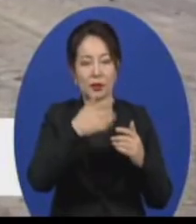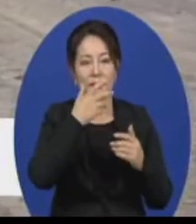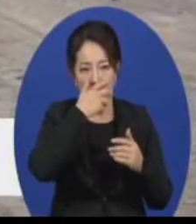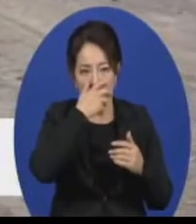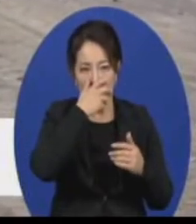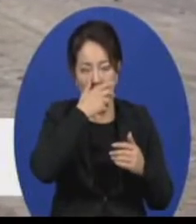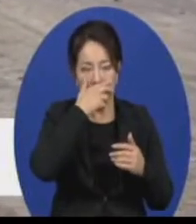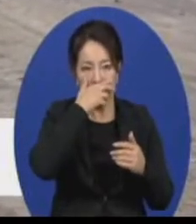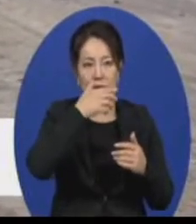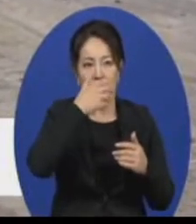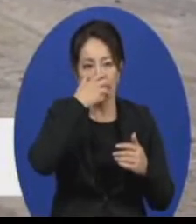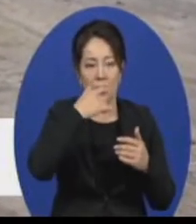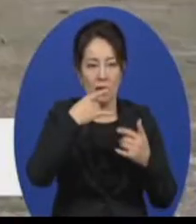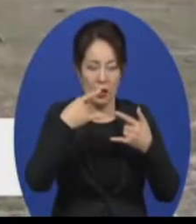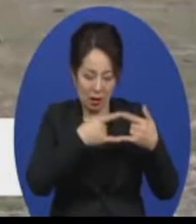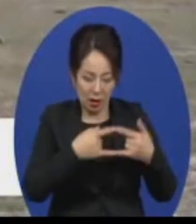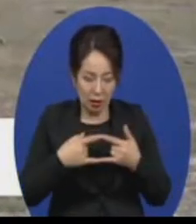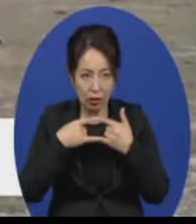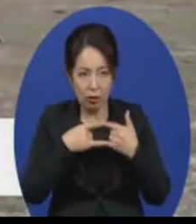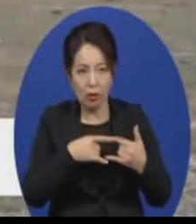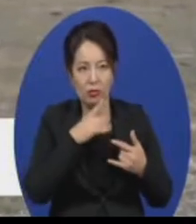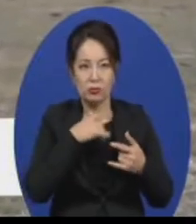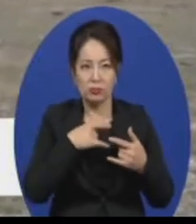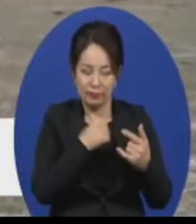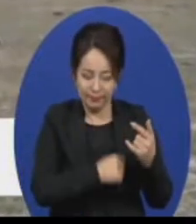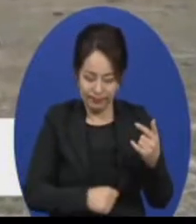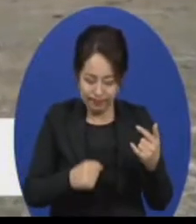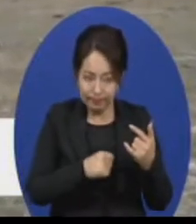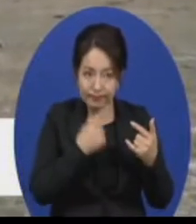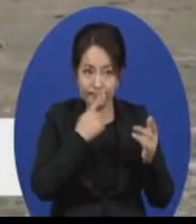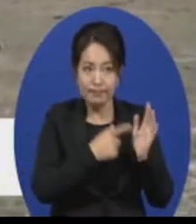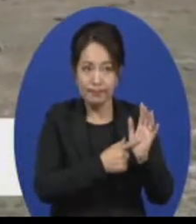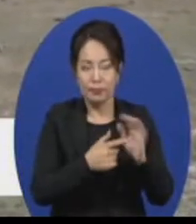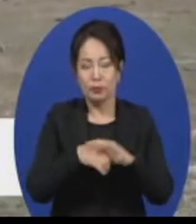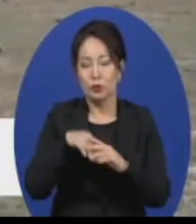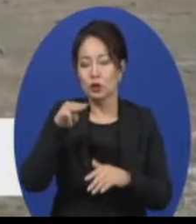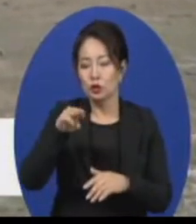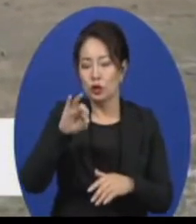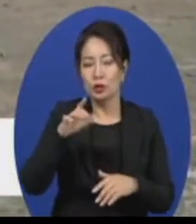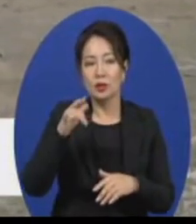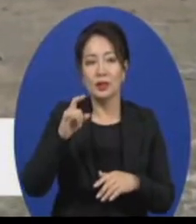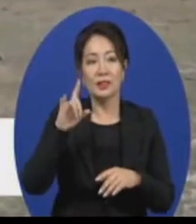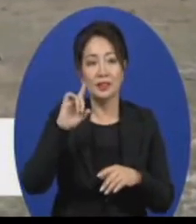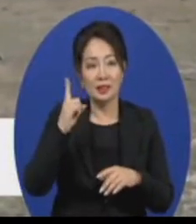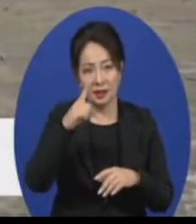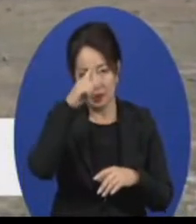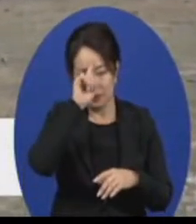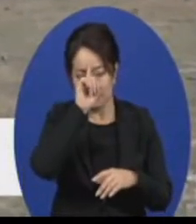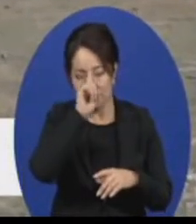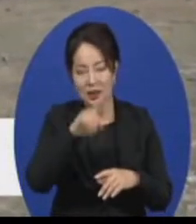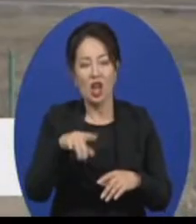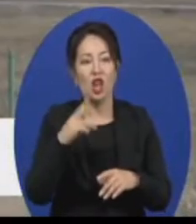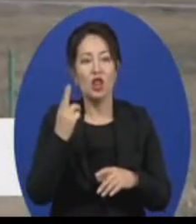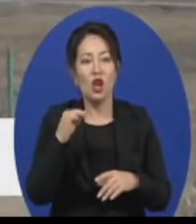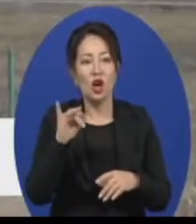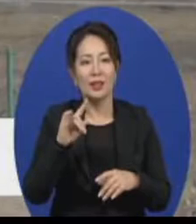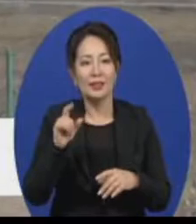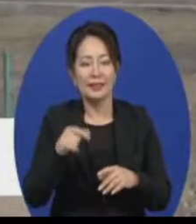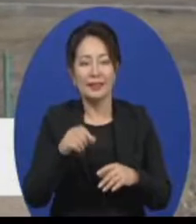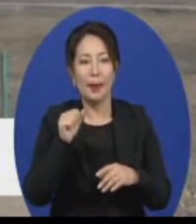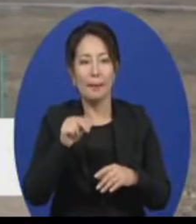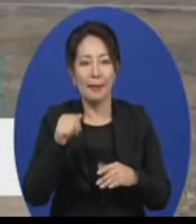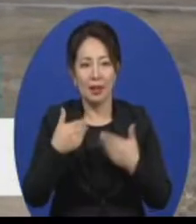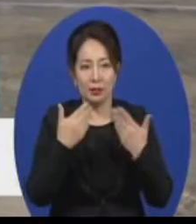аппарат үйлчлүүлэгчийн монитороор ойрын үед хангана. Досон Цэнгэлийн нэгдсэн эмнэлгийг 11-р сард багтаа диализийн аппараттай болгоно. Мөн